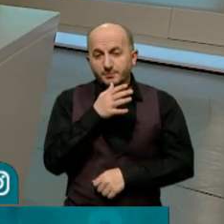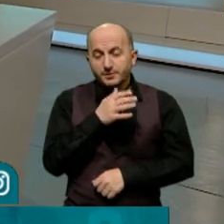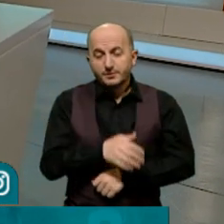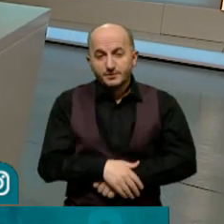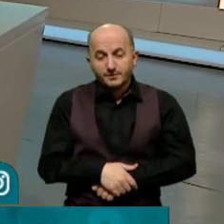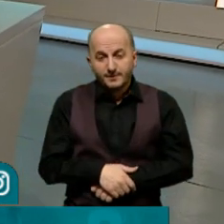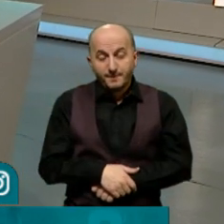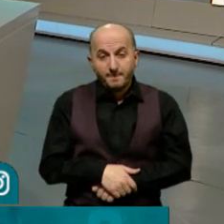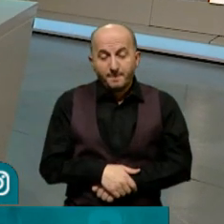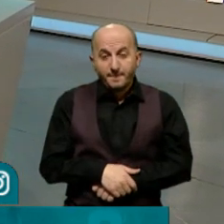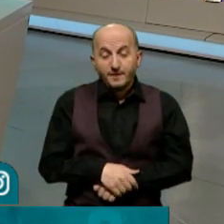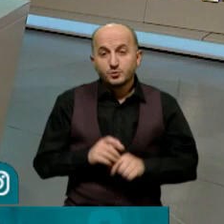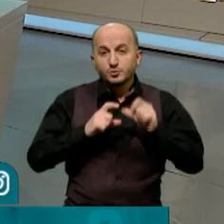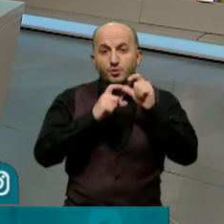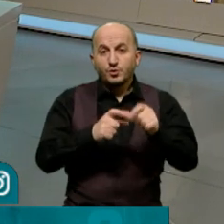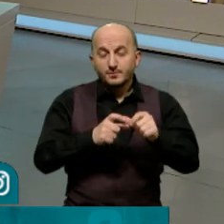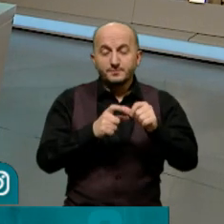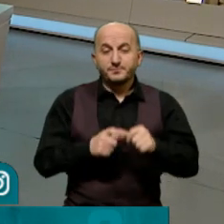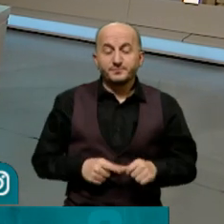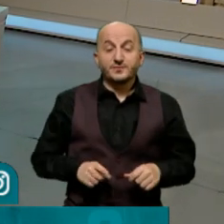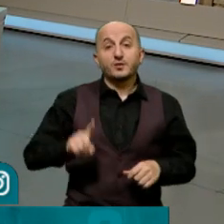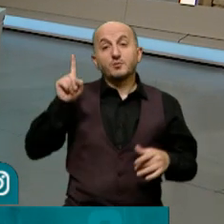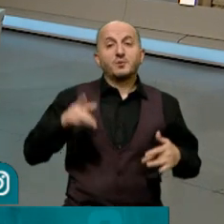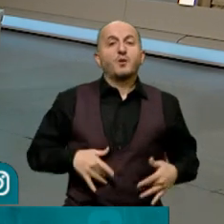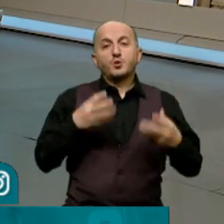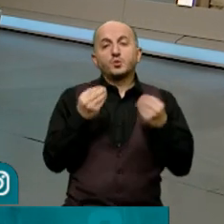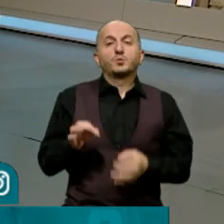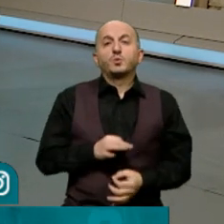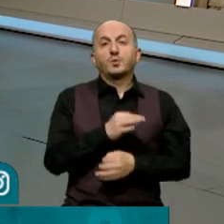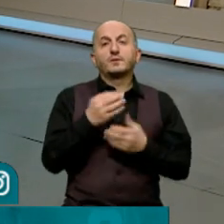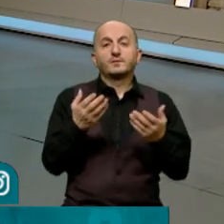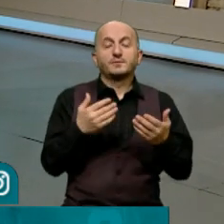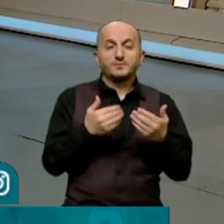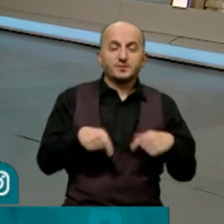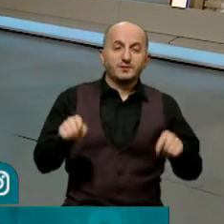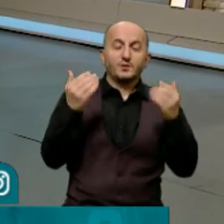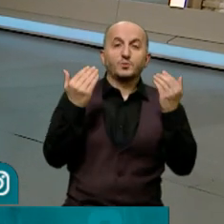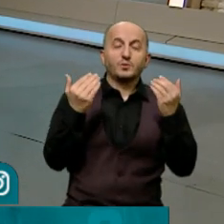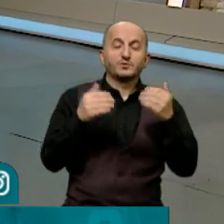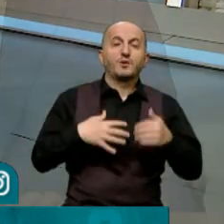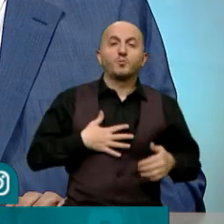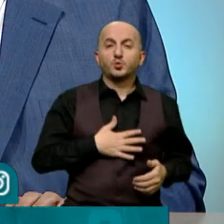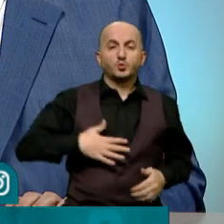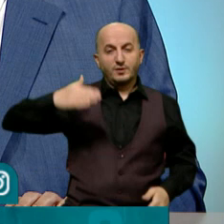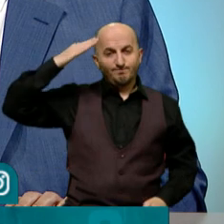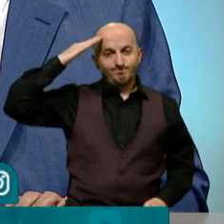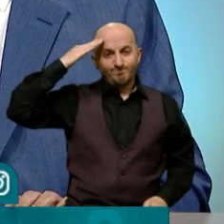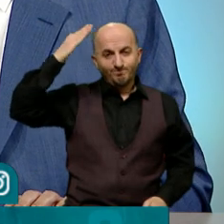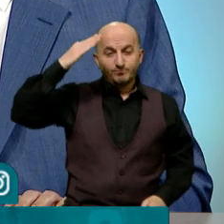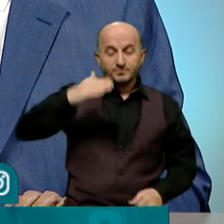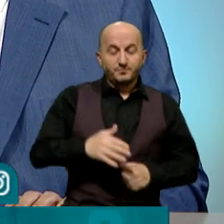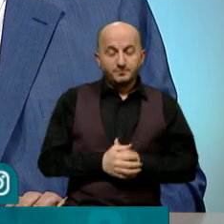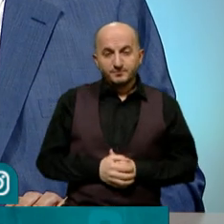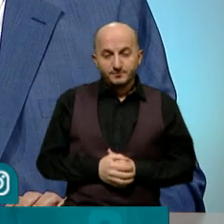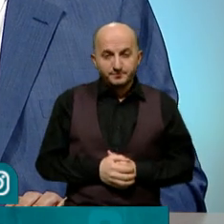Tamam. Soralım inşallah. Rabbim razı olduğu kullardan eylesin. Bize de dua edin efendim. Yeşil Bursa'ya da selam ve muhabbetlerimizle